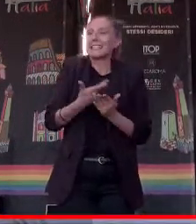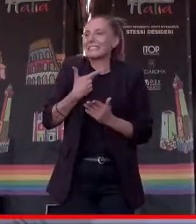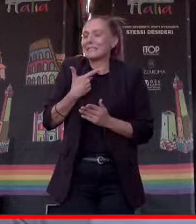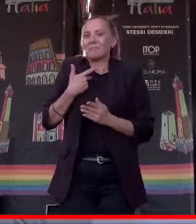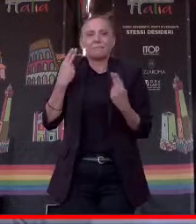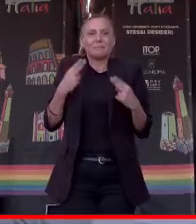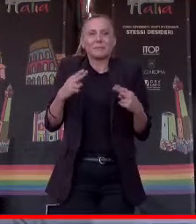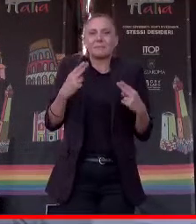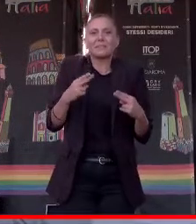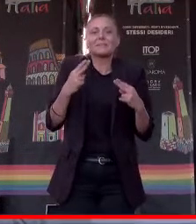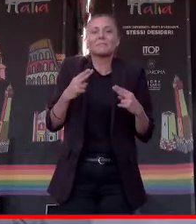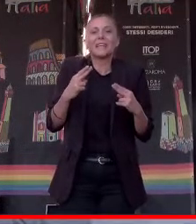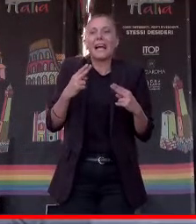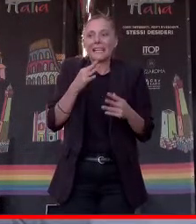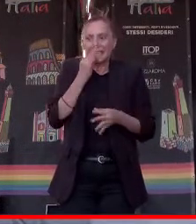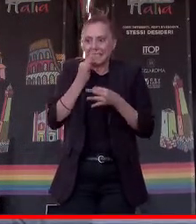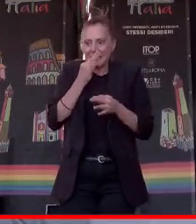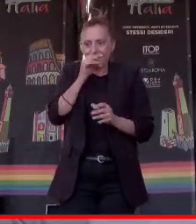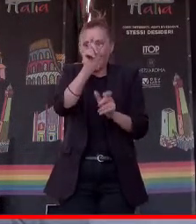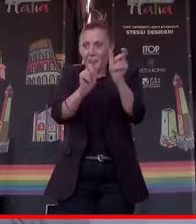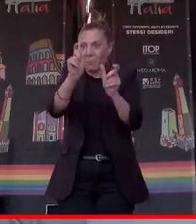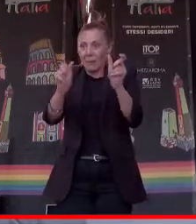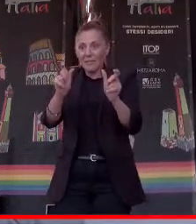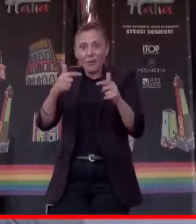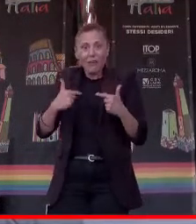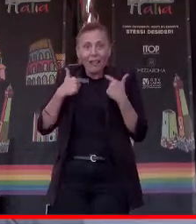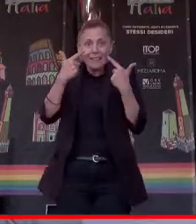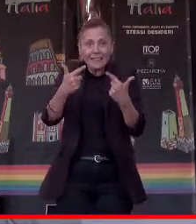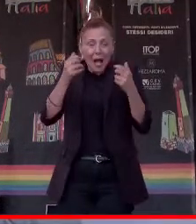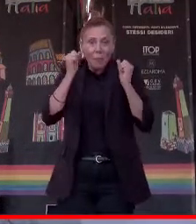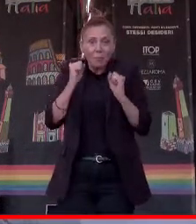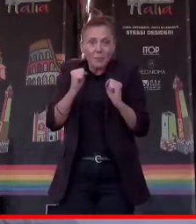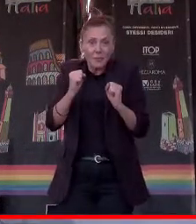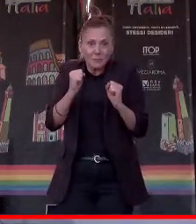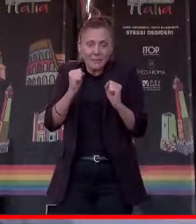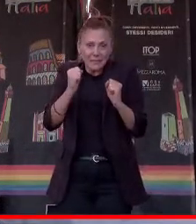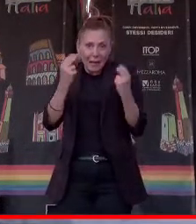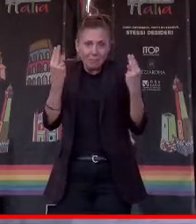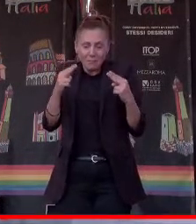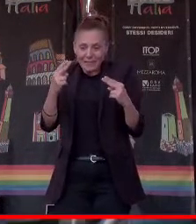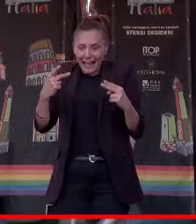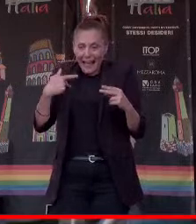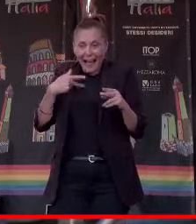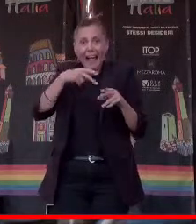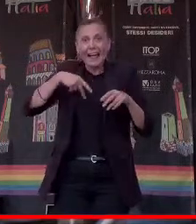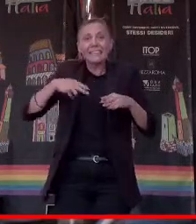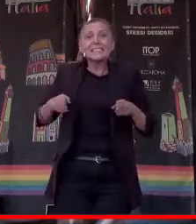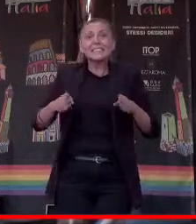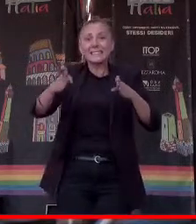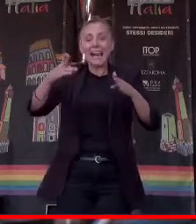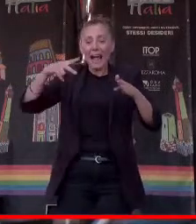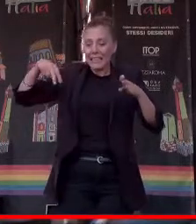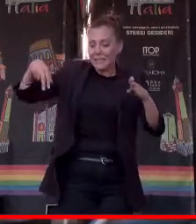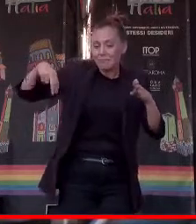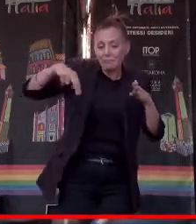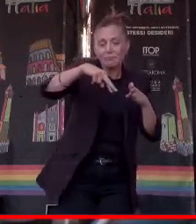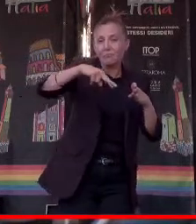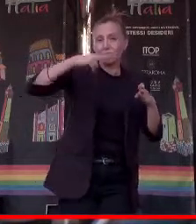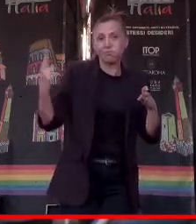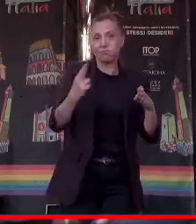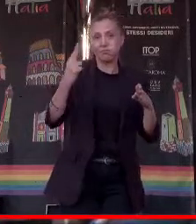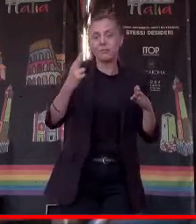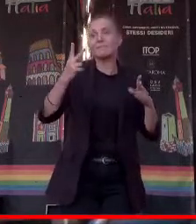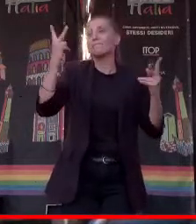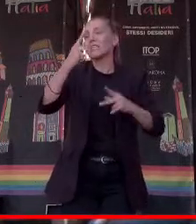non dare la possibilità alle persone di attraversare la strada. Cioè, io non, più di questo sinceramente non so.